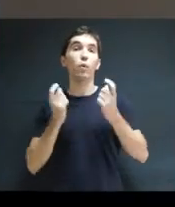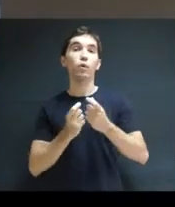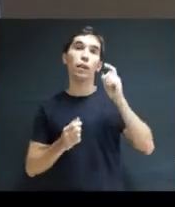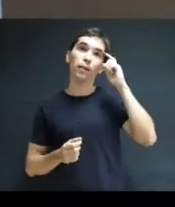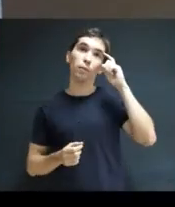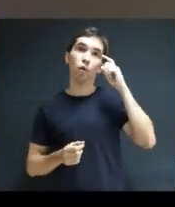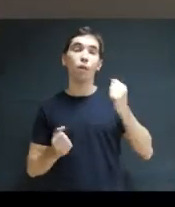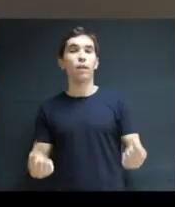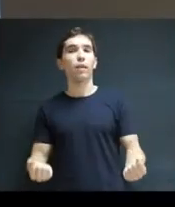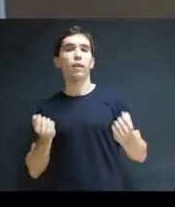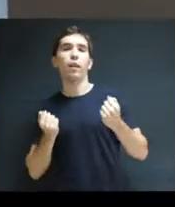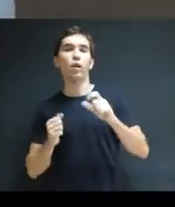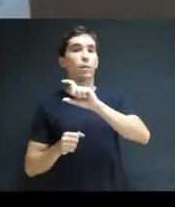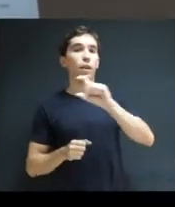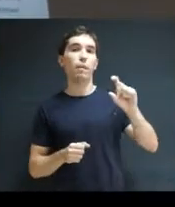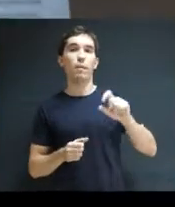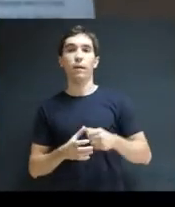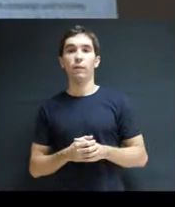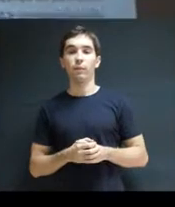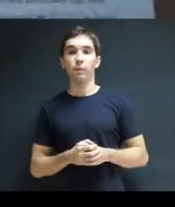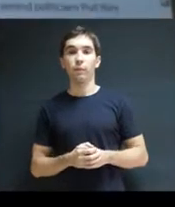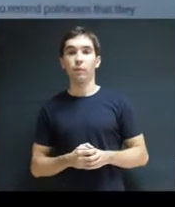o takozvanim teškim temama.